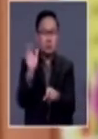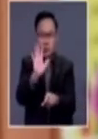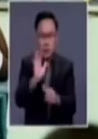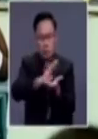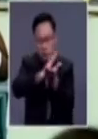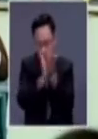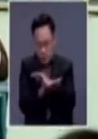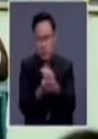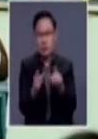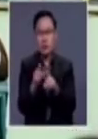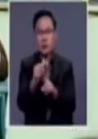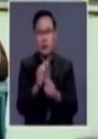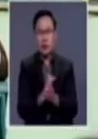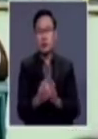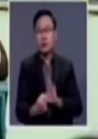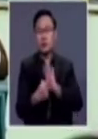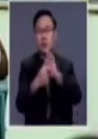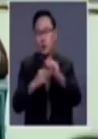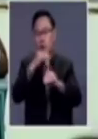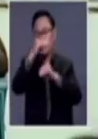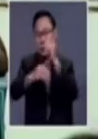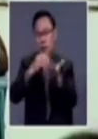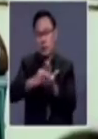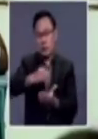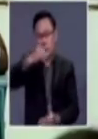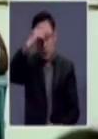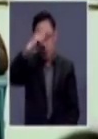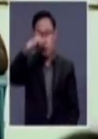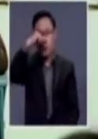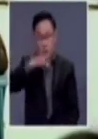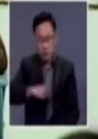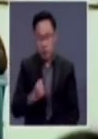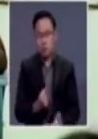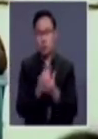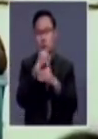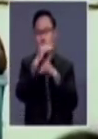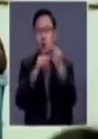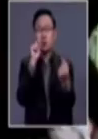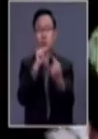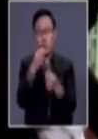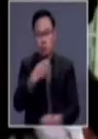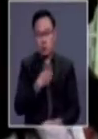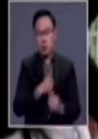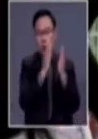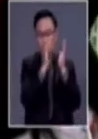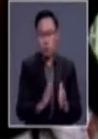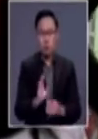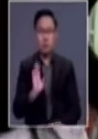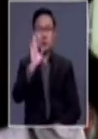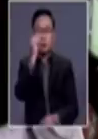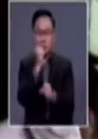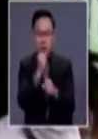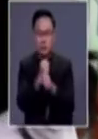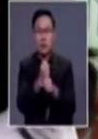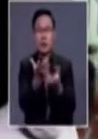ชนด้วยทำให้นิมิตหมายของการที่จะพัฒนาการศึกษาของไทยเนี่ยมันตอบสนองตลาดมากขึ้นแล้วก็มาตอบสน